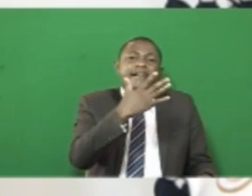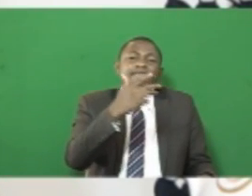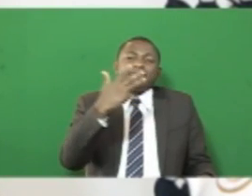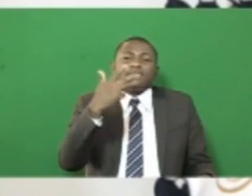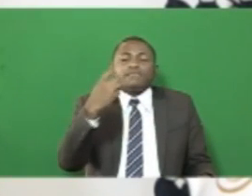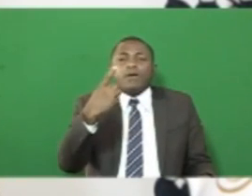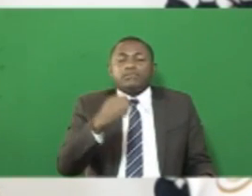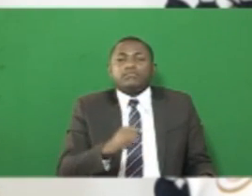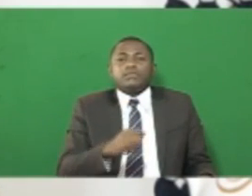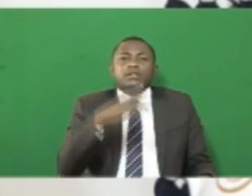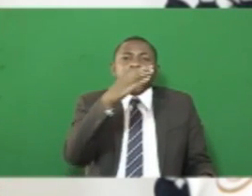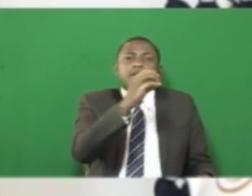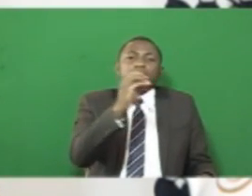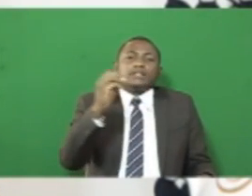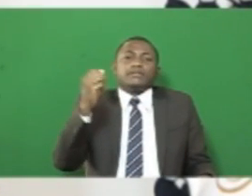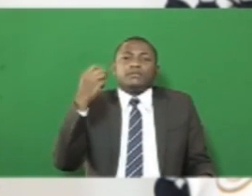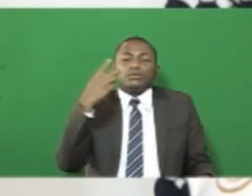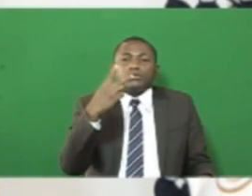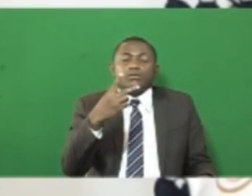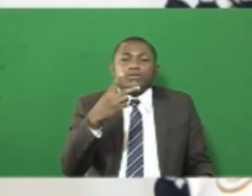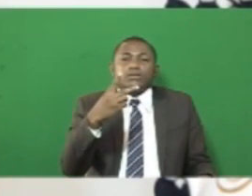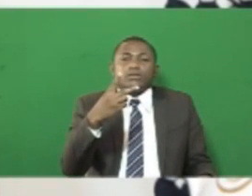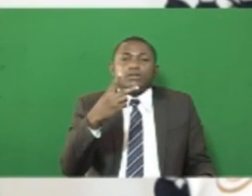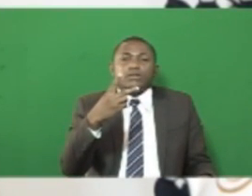002 591